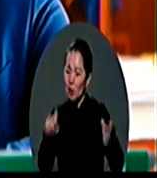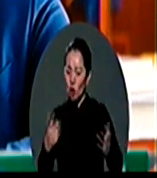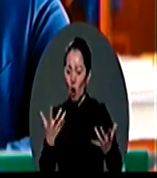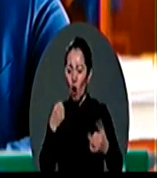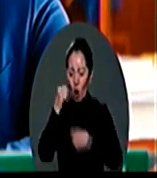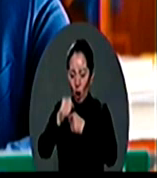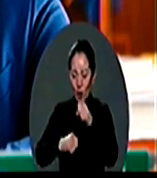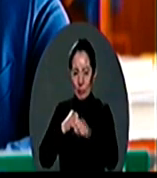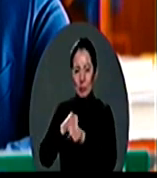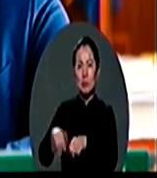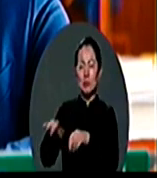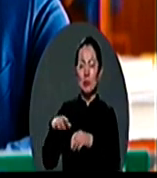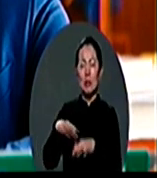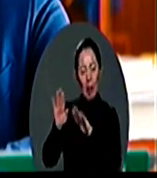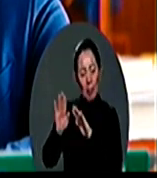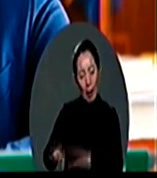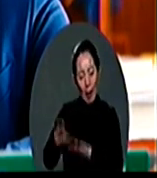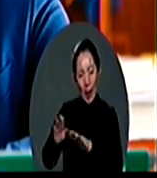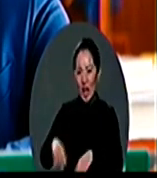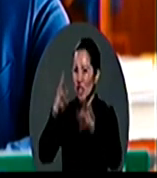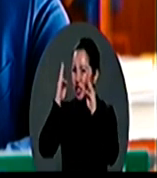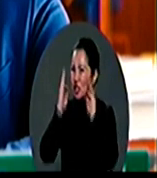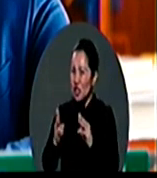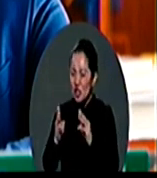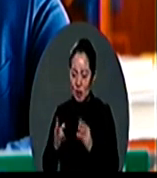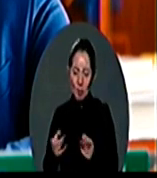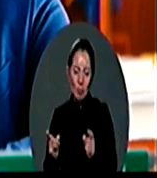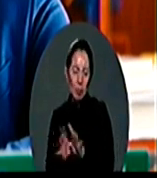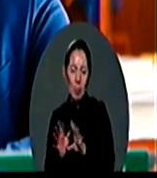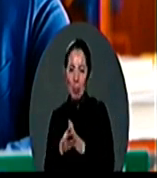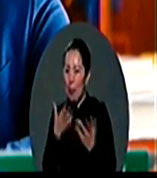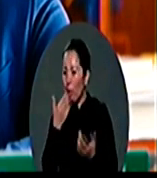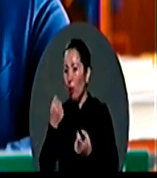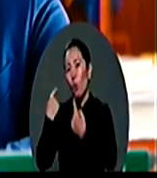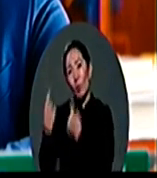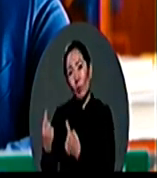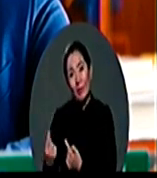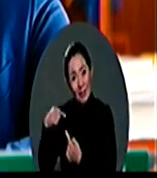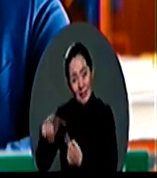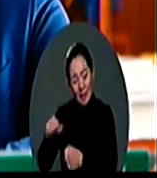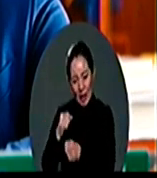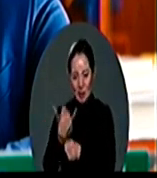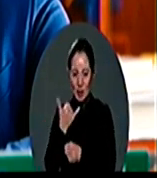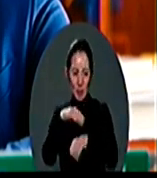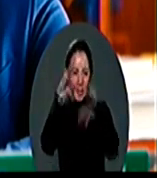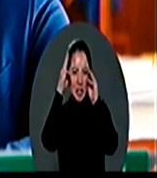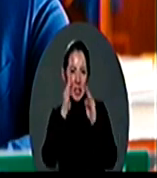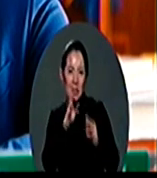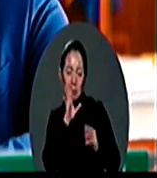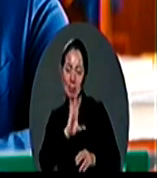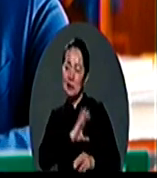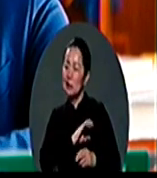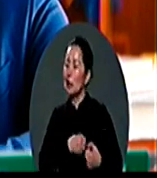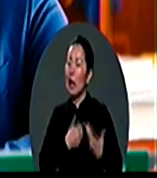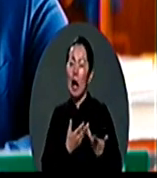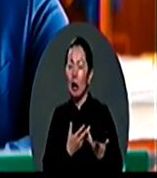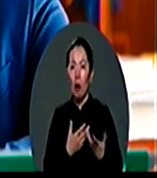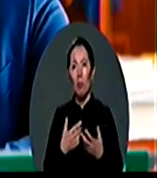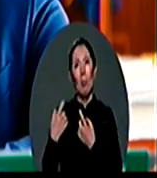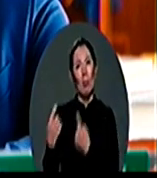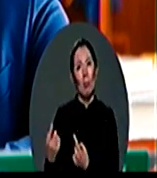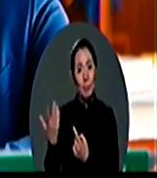хугацаанд бид олон жил хөрөмтлөгдсөн шийдэгдэх одоо шийдлээ хүлээсэн, зарим нэг юм дээр шийдэхэд